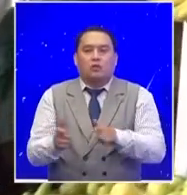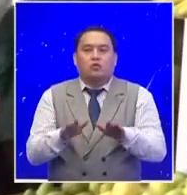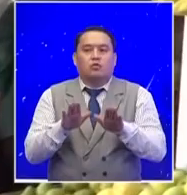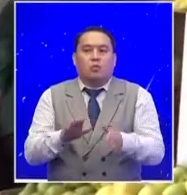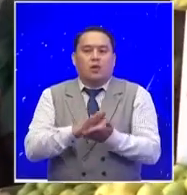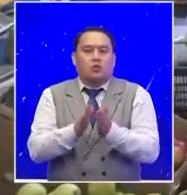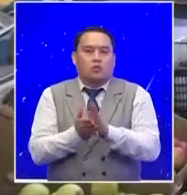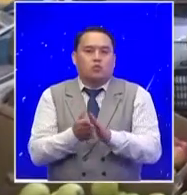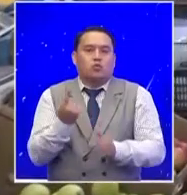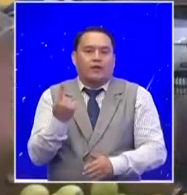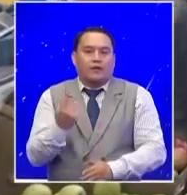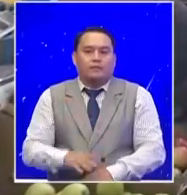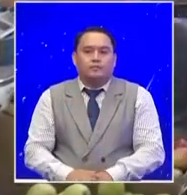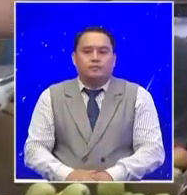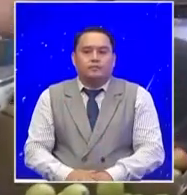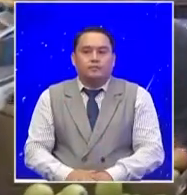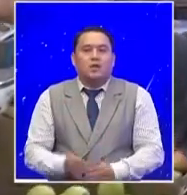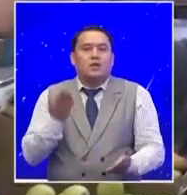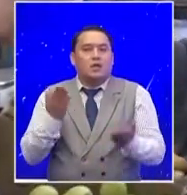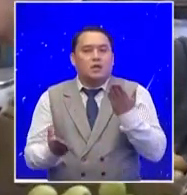одном условии.